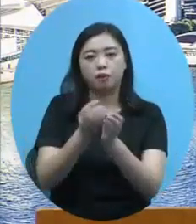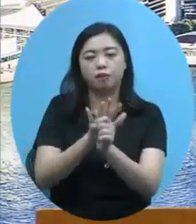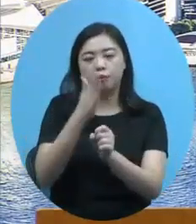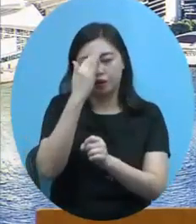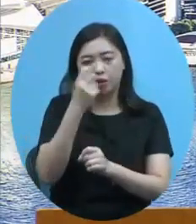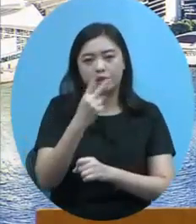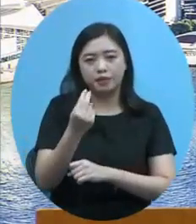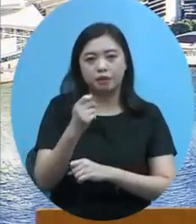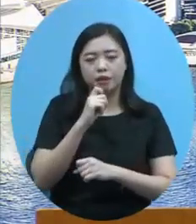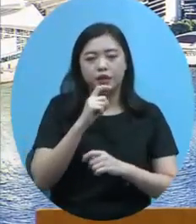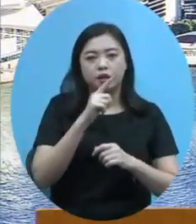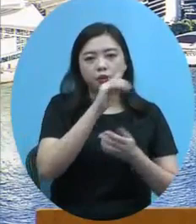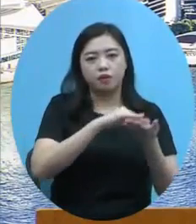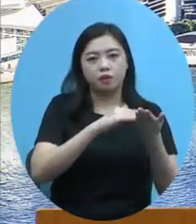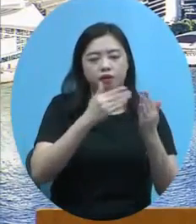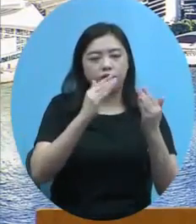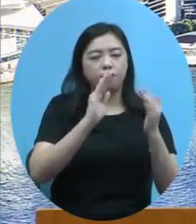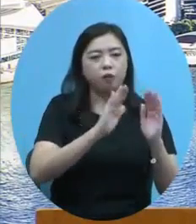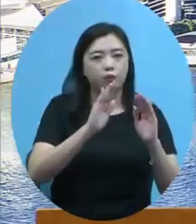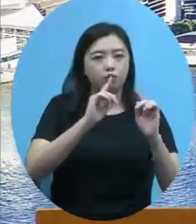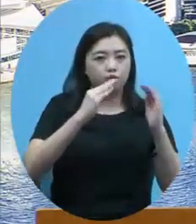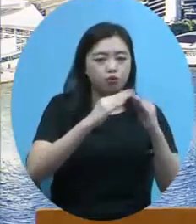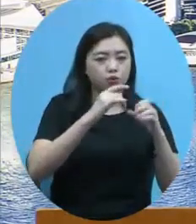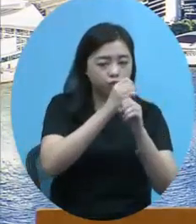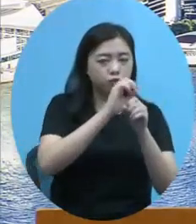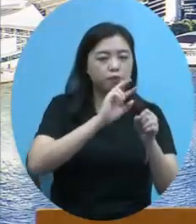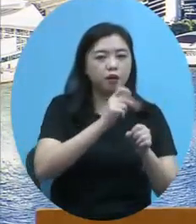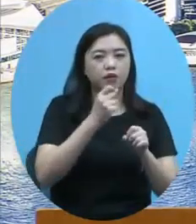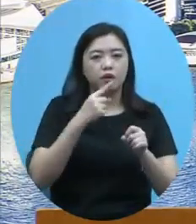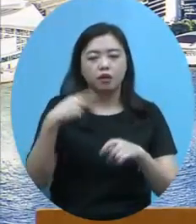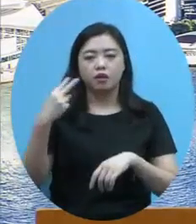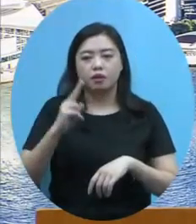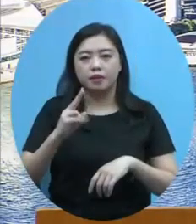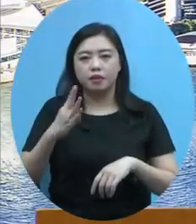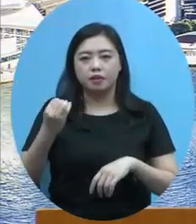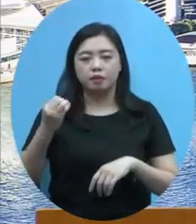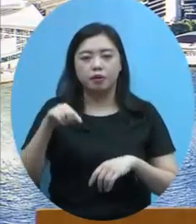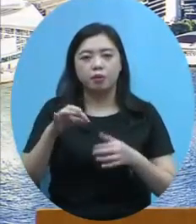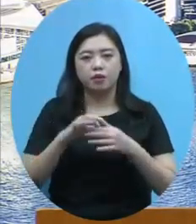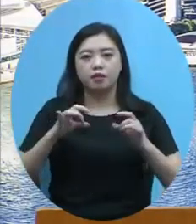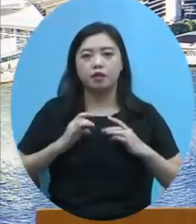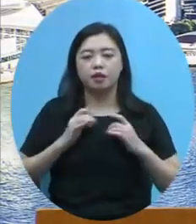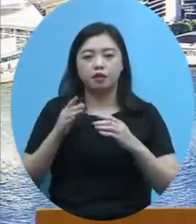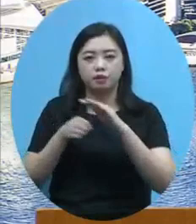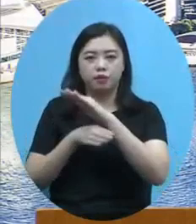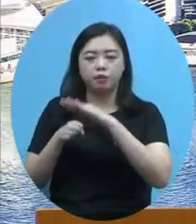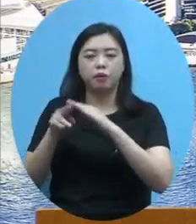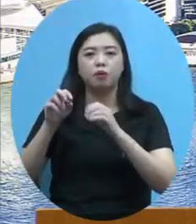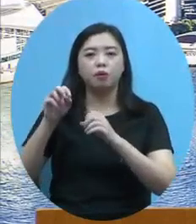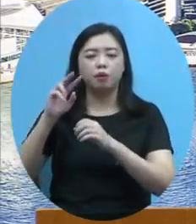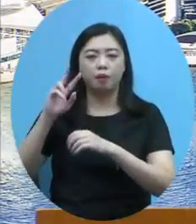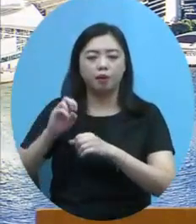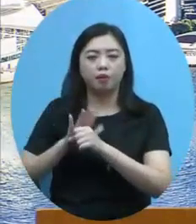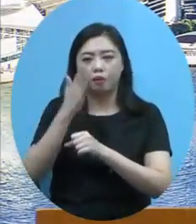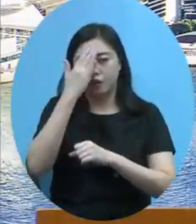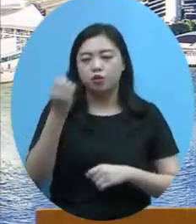有20宗係公共衛生化驗服務處確診，餘下嘅241宗係經私人化驗所確診。咁另外昨